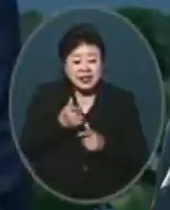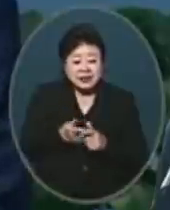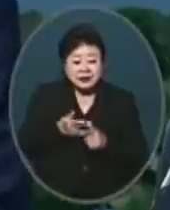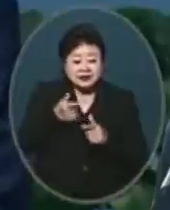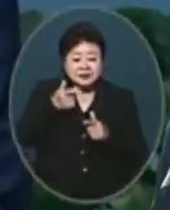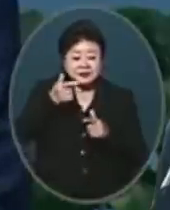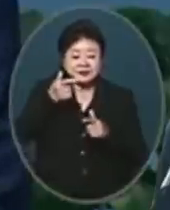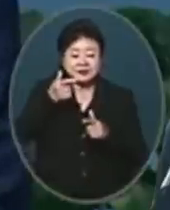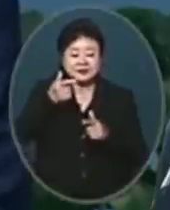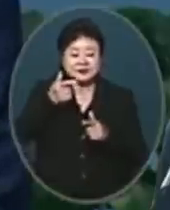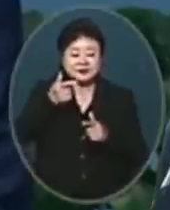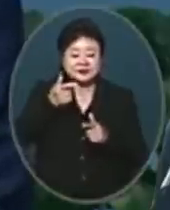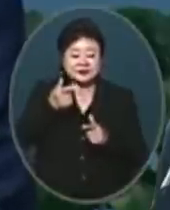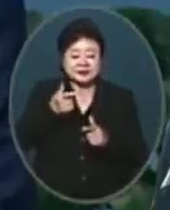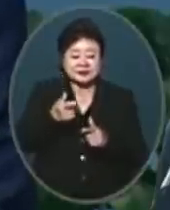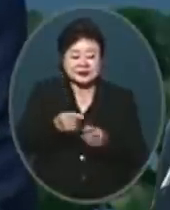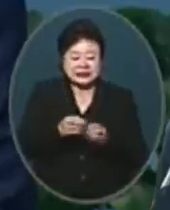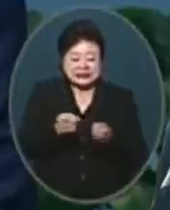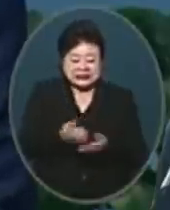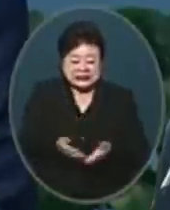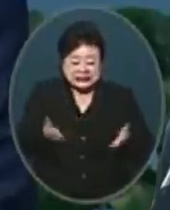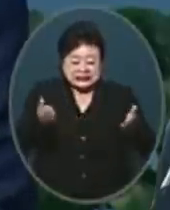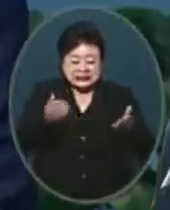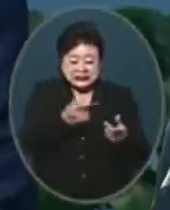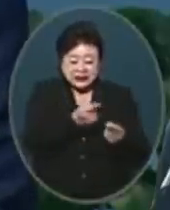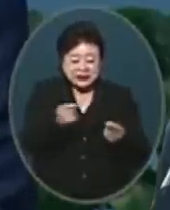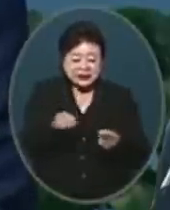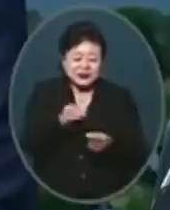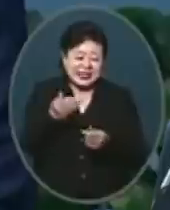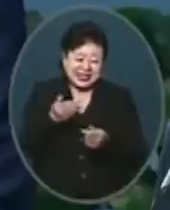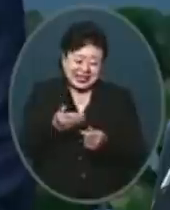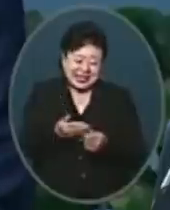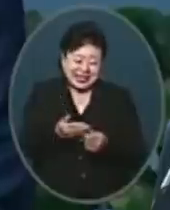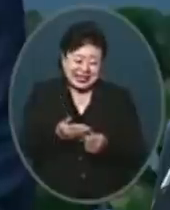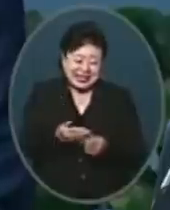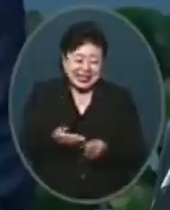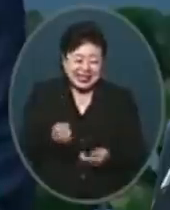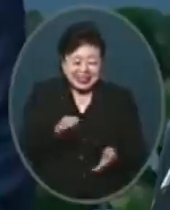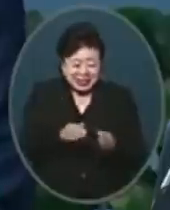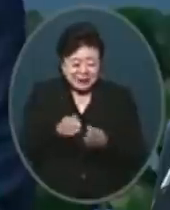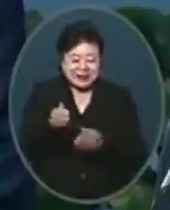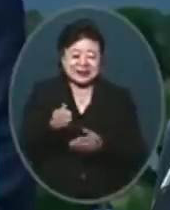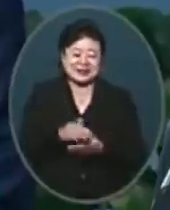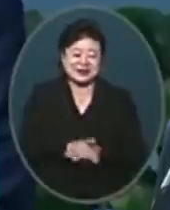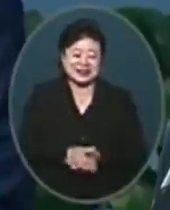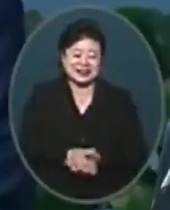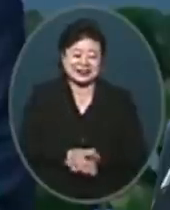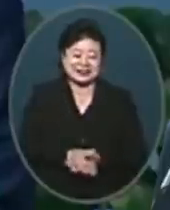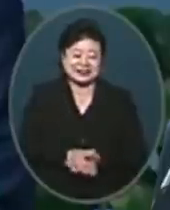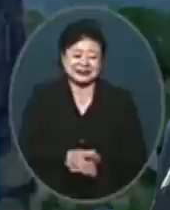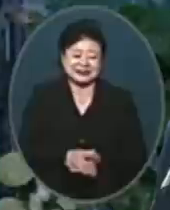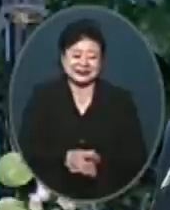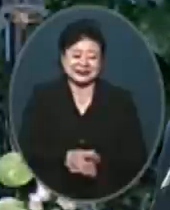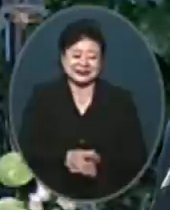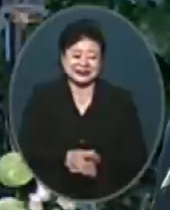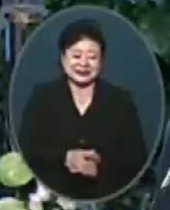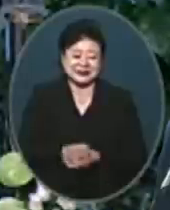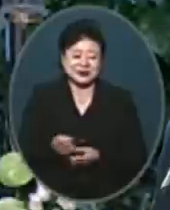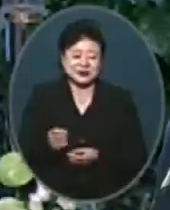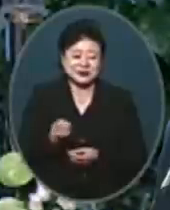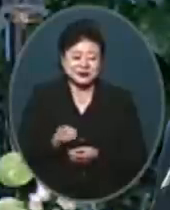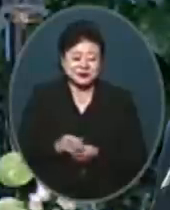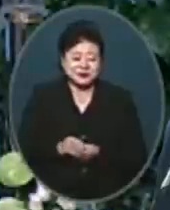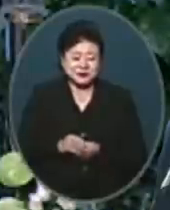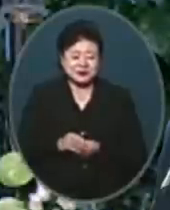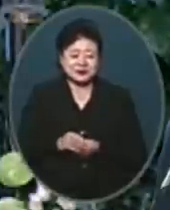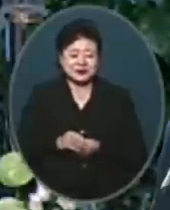예수님을 질그릇 같은 우리에게 담아놓아야 되는 것입니다. 고린도후서 4장 10절로